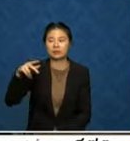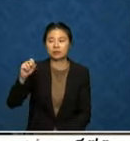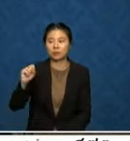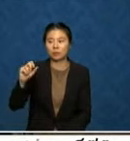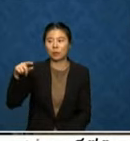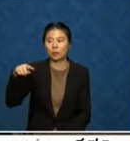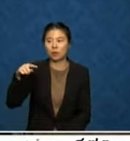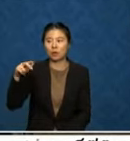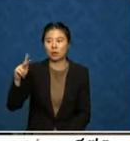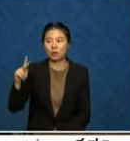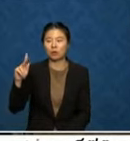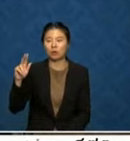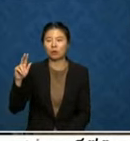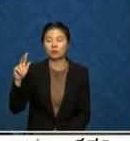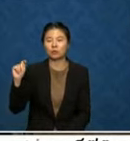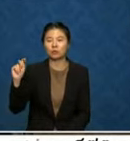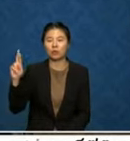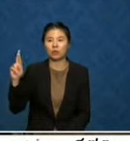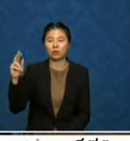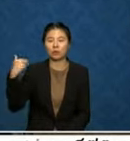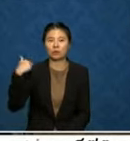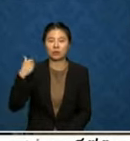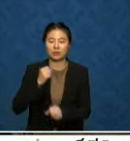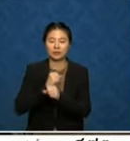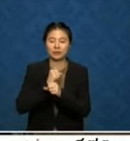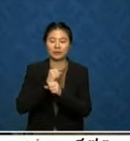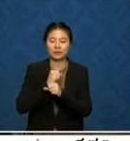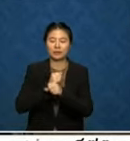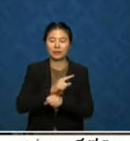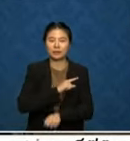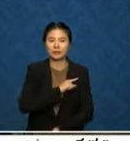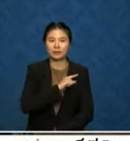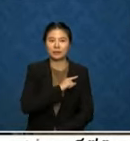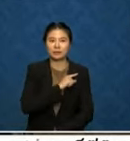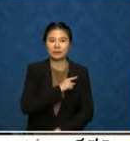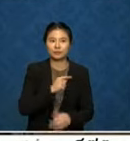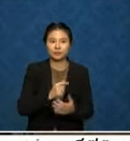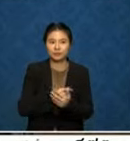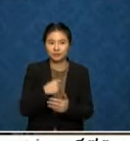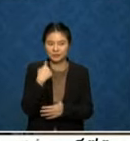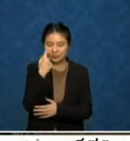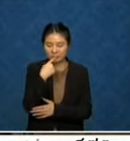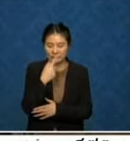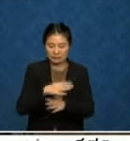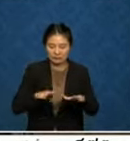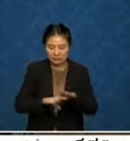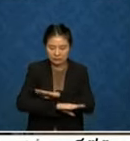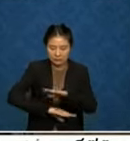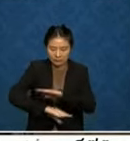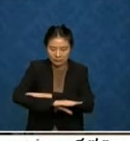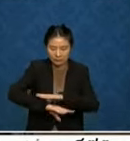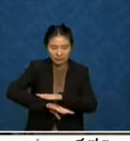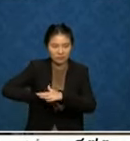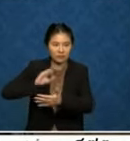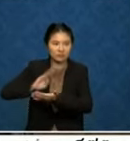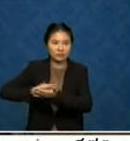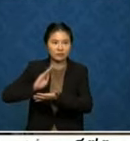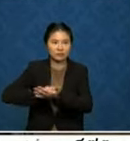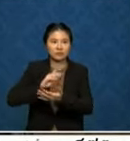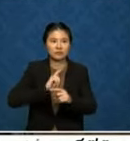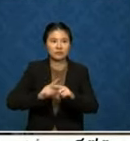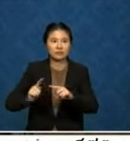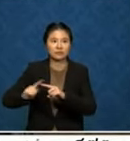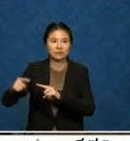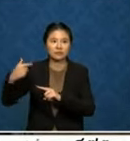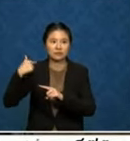ลค่ะซึ่งทั้ง2หน่วยงานนี้จะมีหน้าที่ในการรับรวบรวมสืบพยานของผู้เสียหายทั้งหมดค่ะ